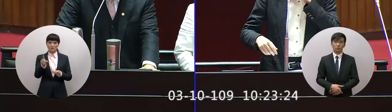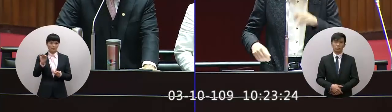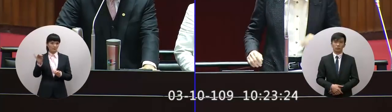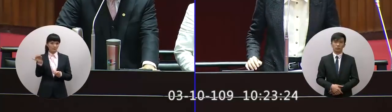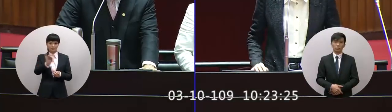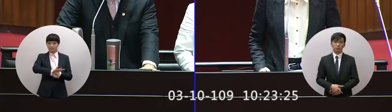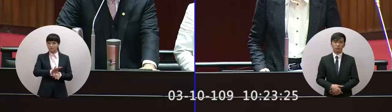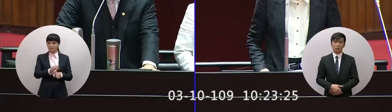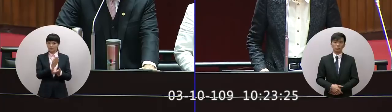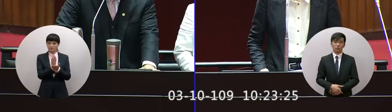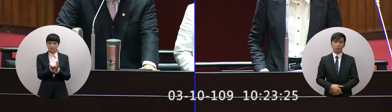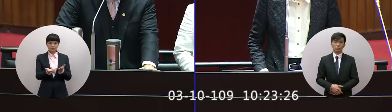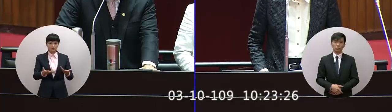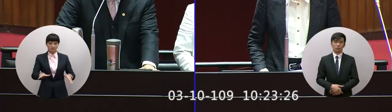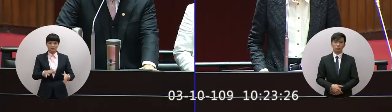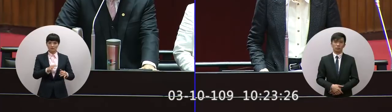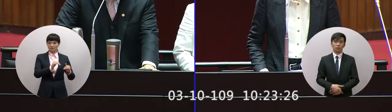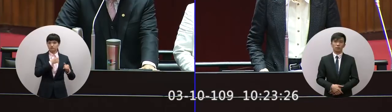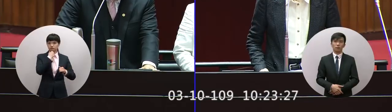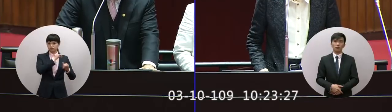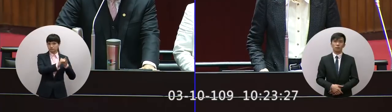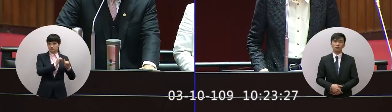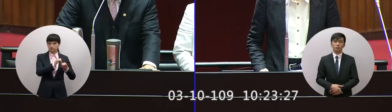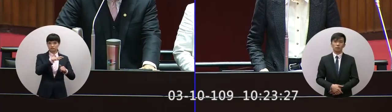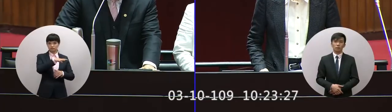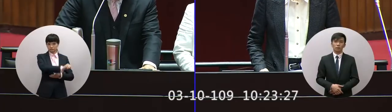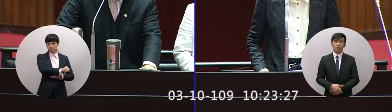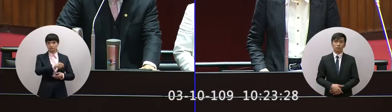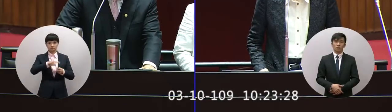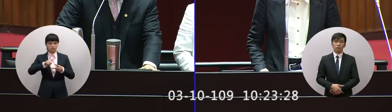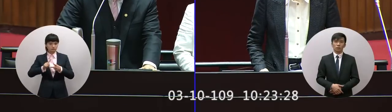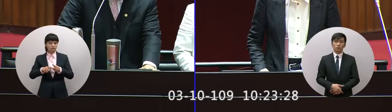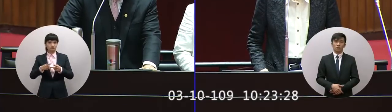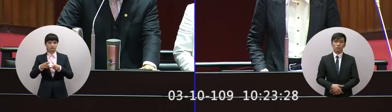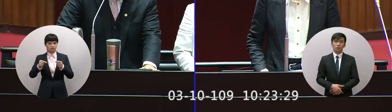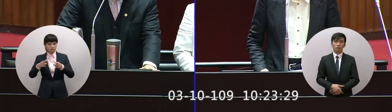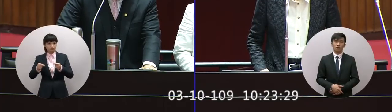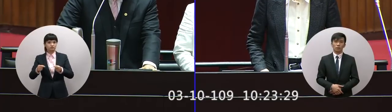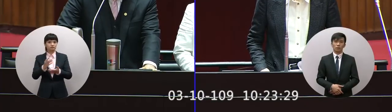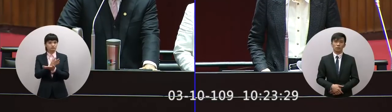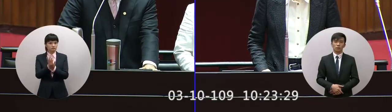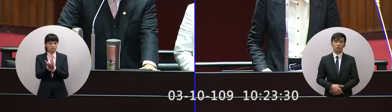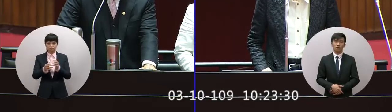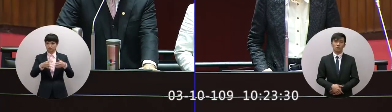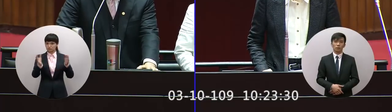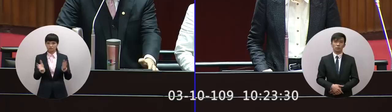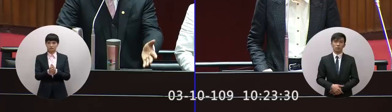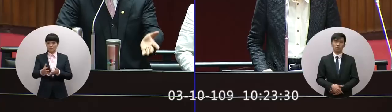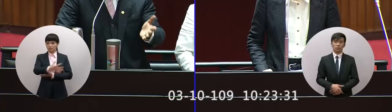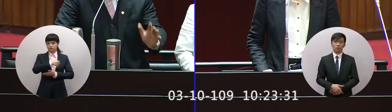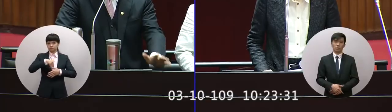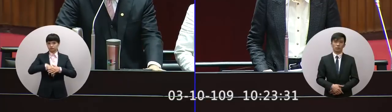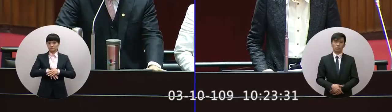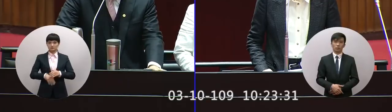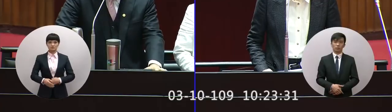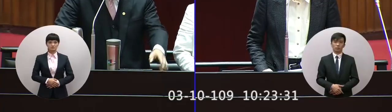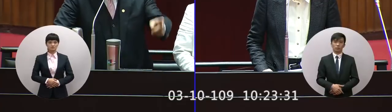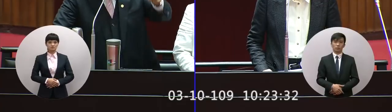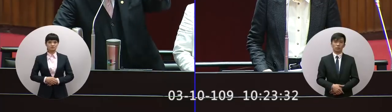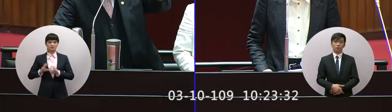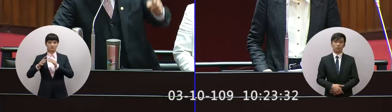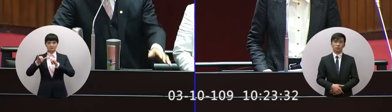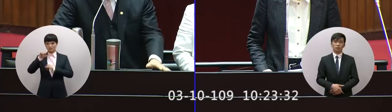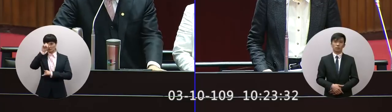括当年日本人的，包括日产等等。国民党用尽手法，反正他两手空空跑来台